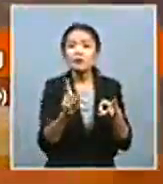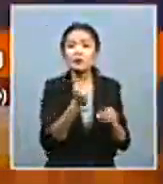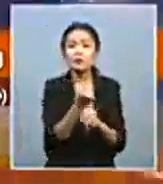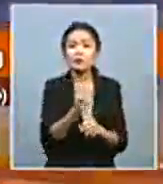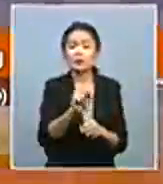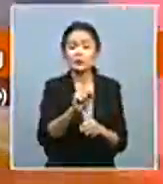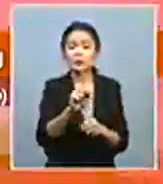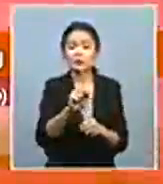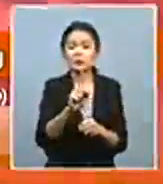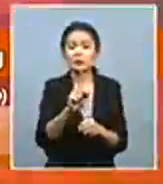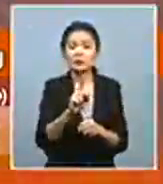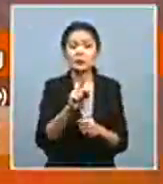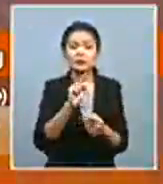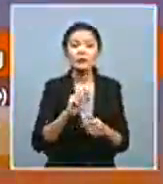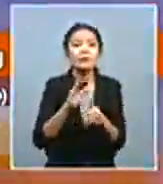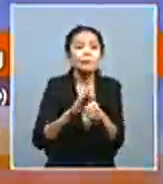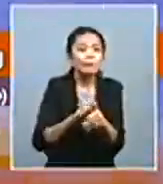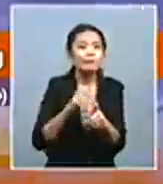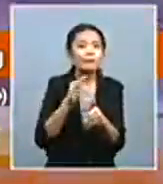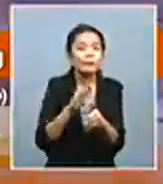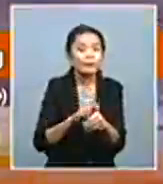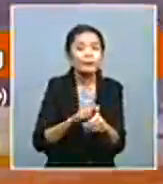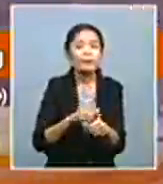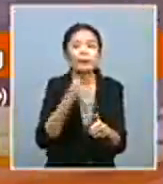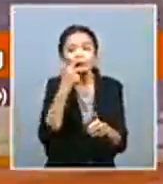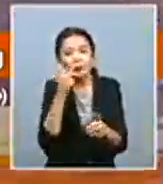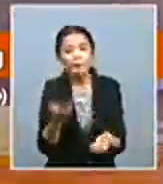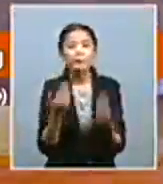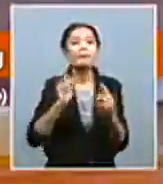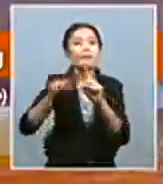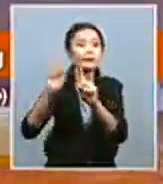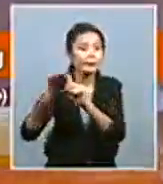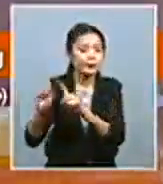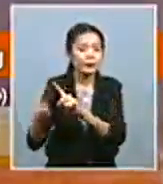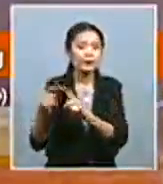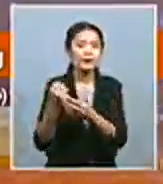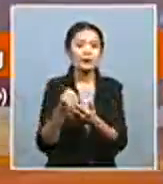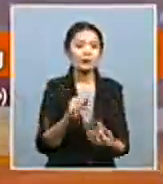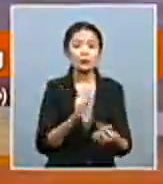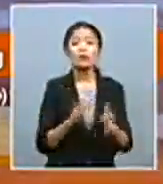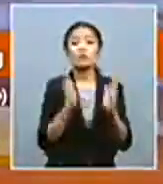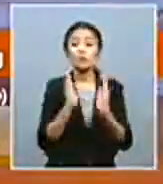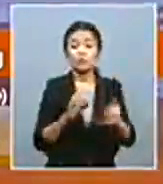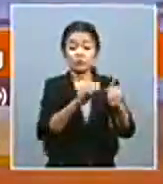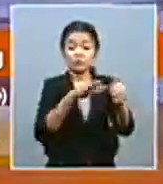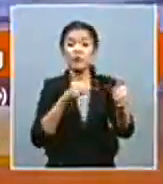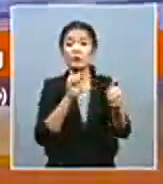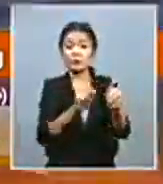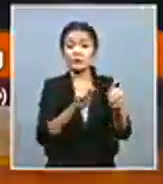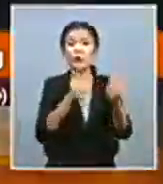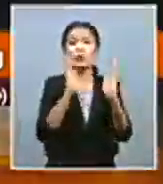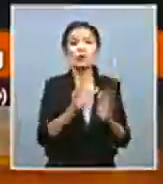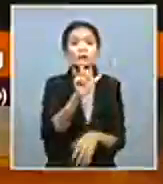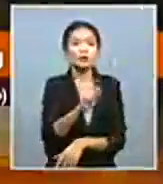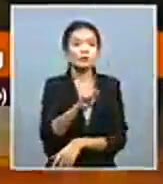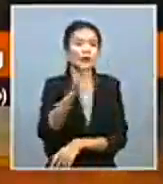เป็นลักษณะการประนีประนอม ใช่ครับ ค่ะอันนี้ก็เป็นการสูญเสียอดีตผู้นำประเทศคนที่21ของประเท